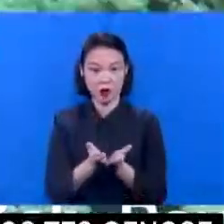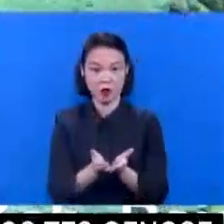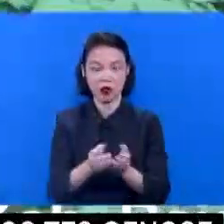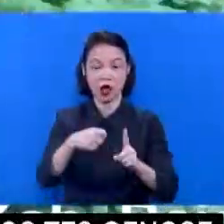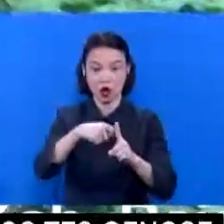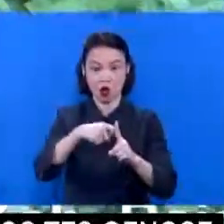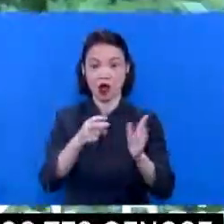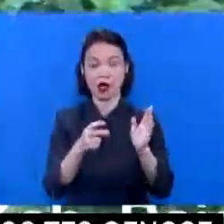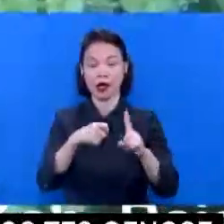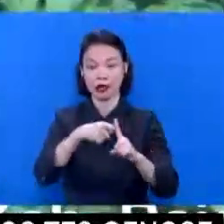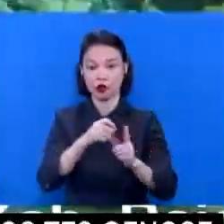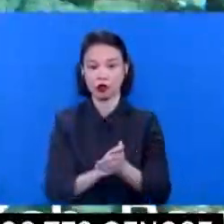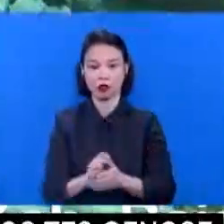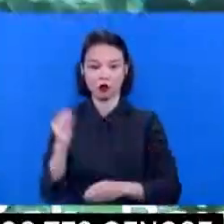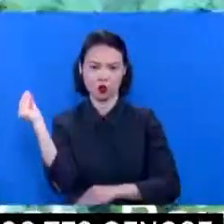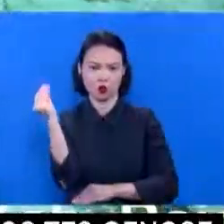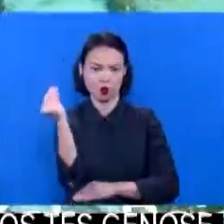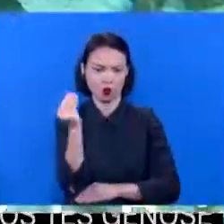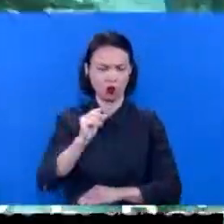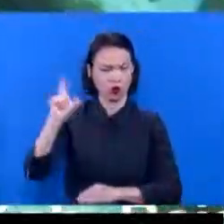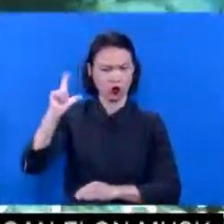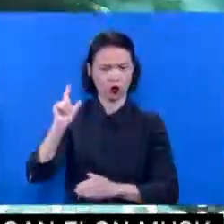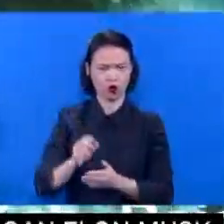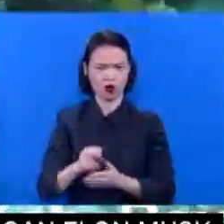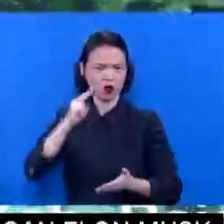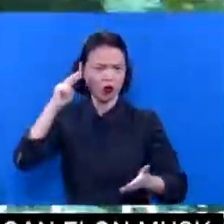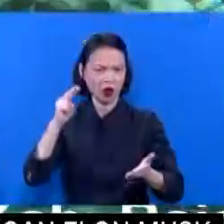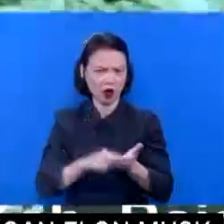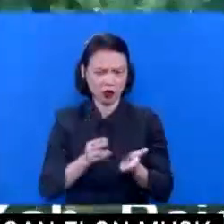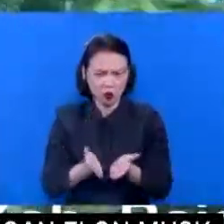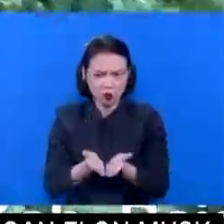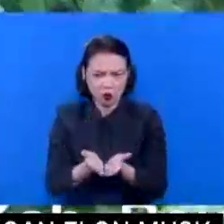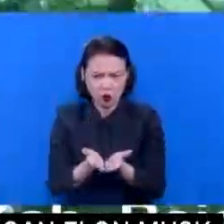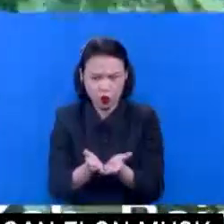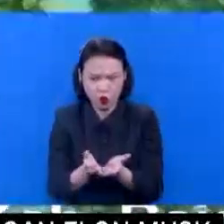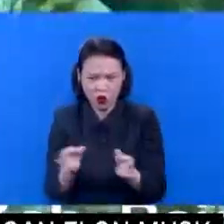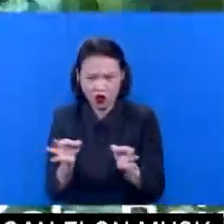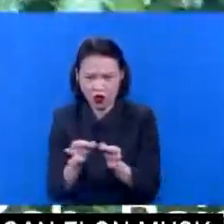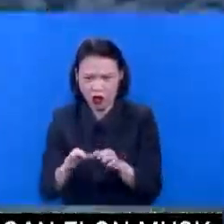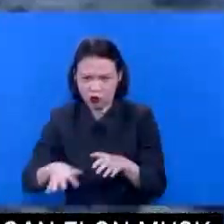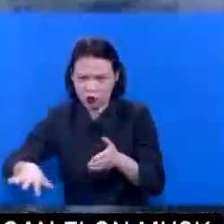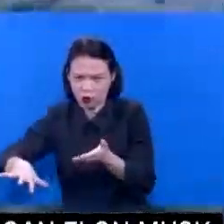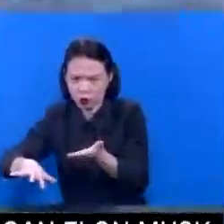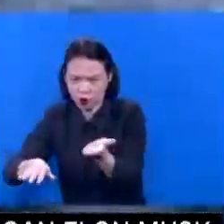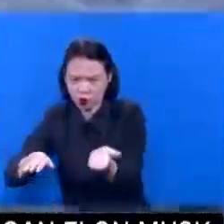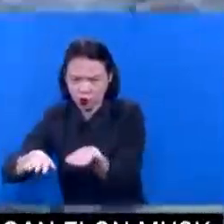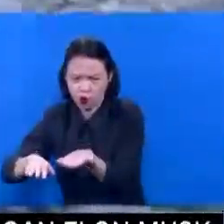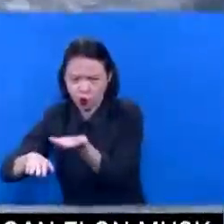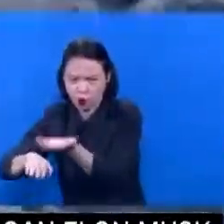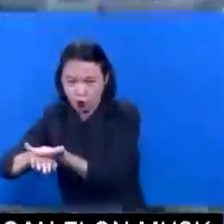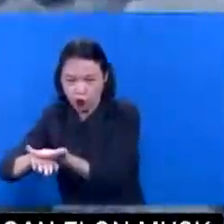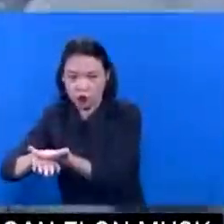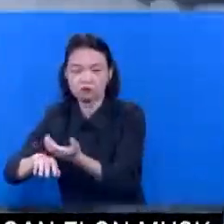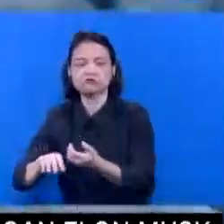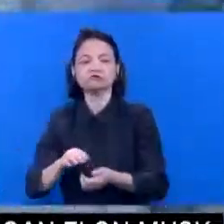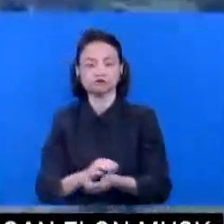Caledonian yang membawa turis asing itu terlalu nekat berlayar dekat dengan tepi perairan. Buntut insiden